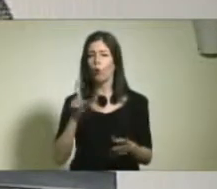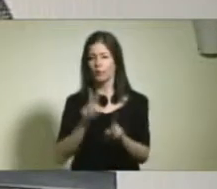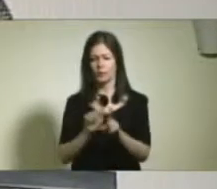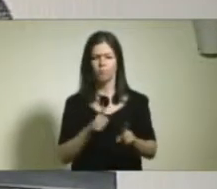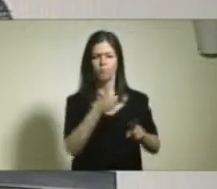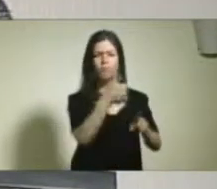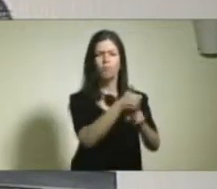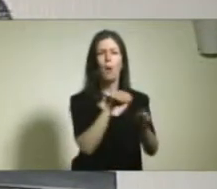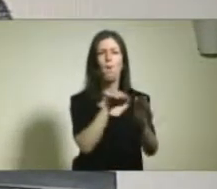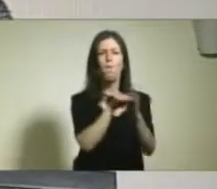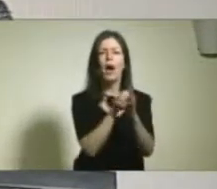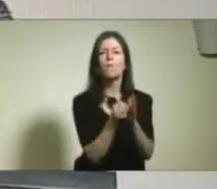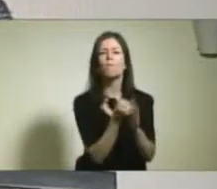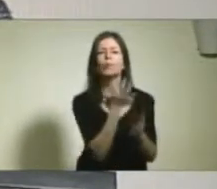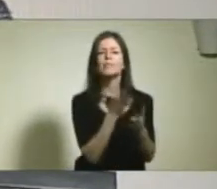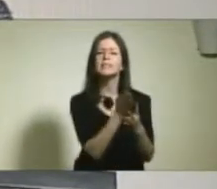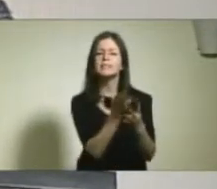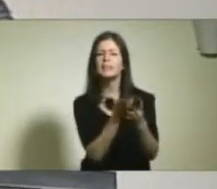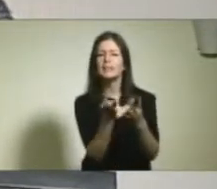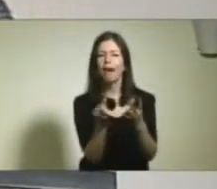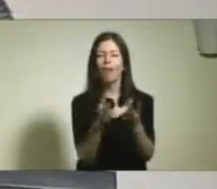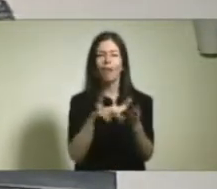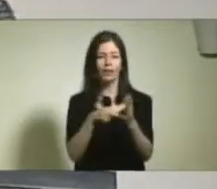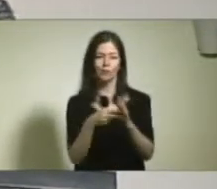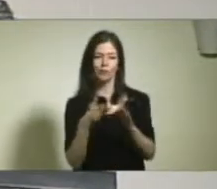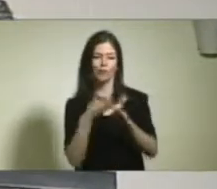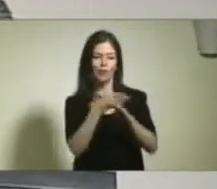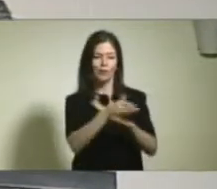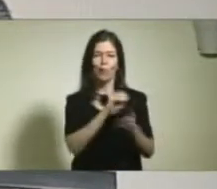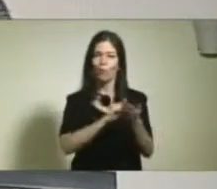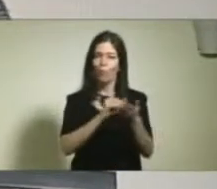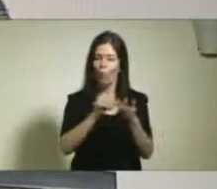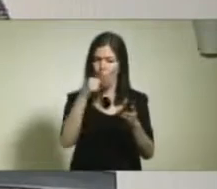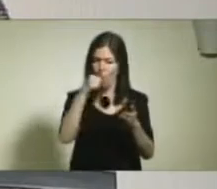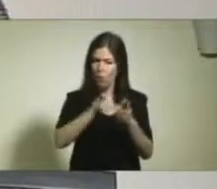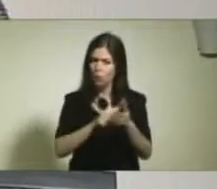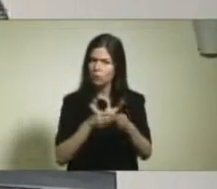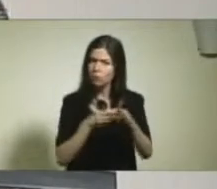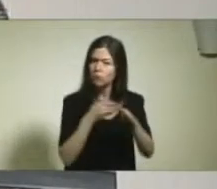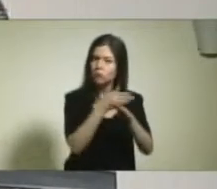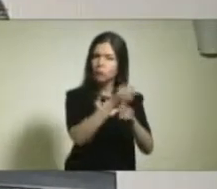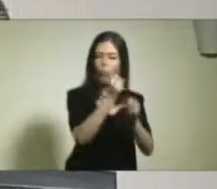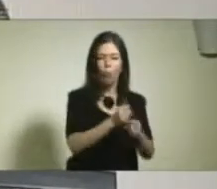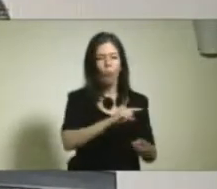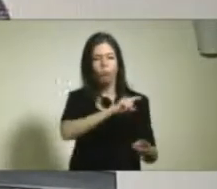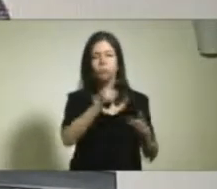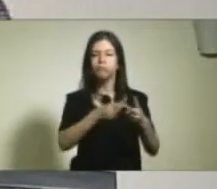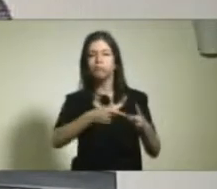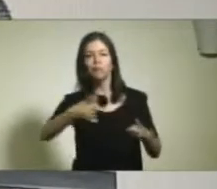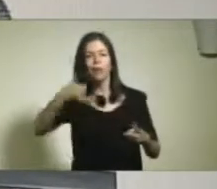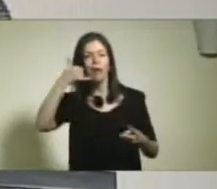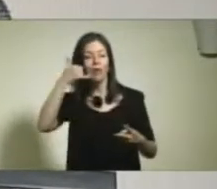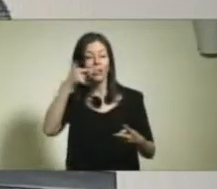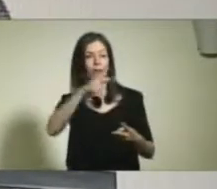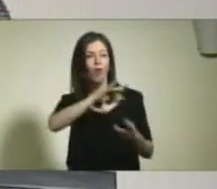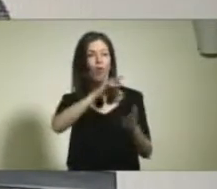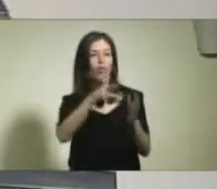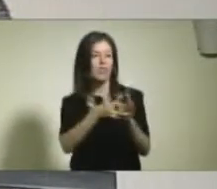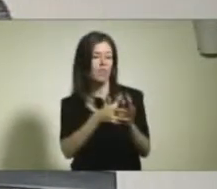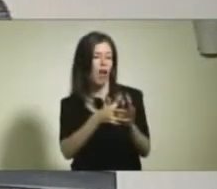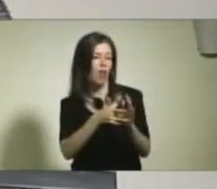donc le réseau des bureaux de poste par accès physique, le téléphone dans les centres